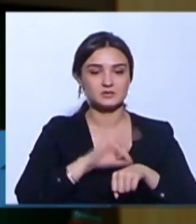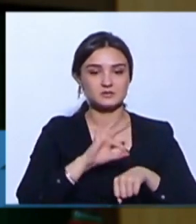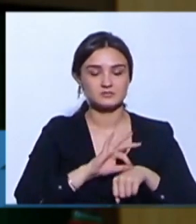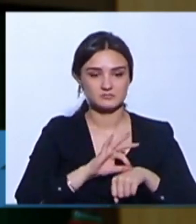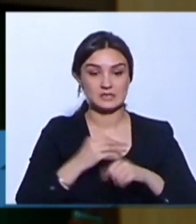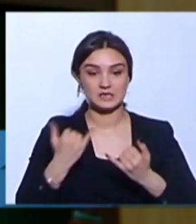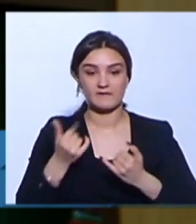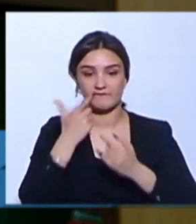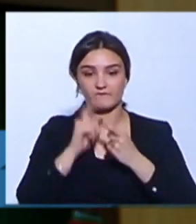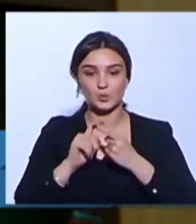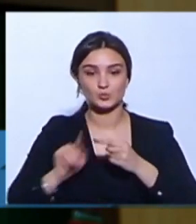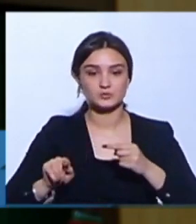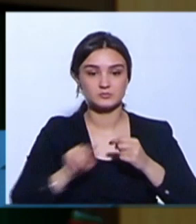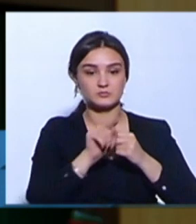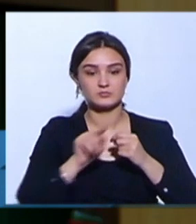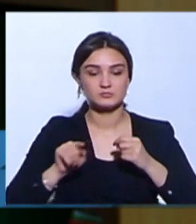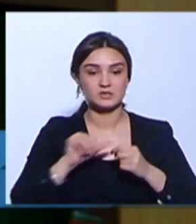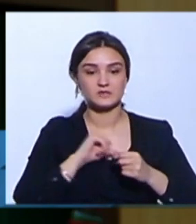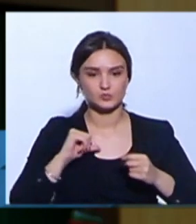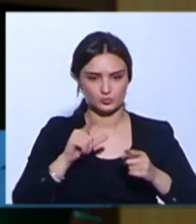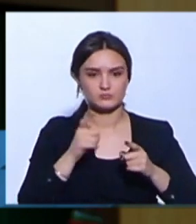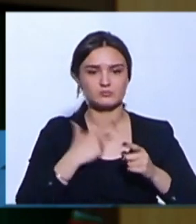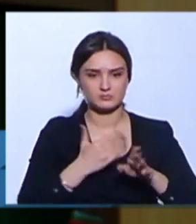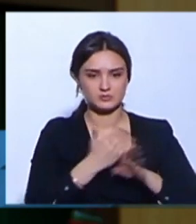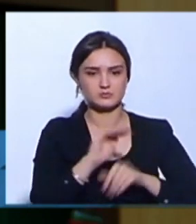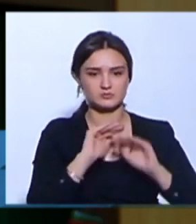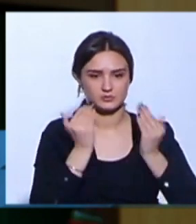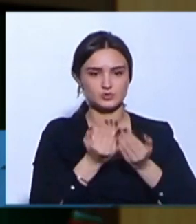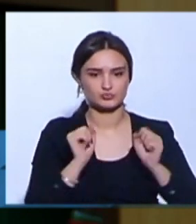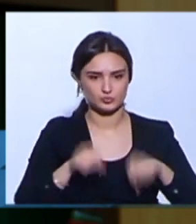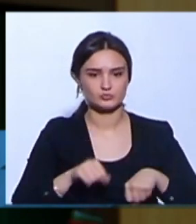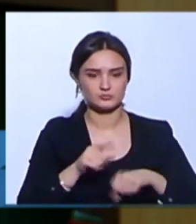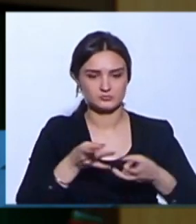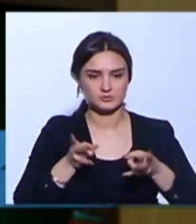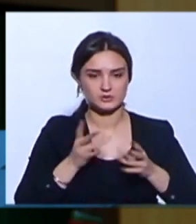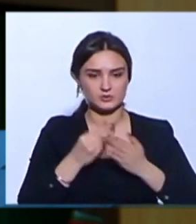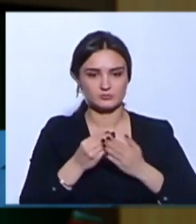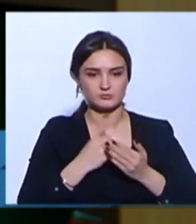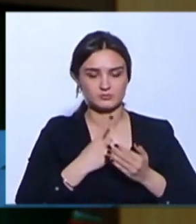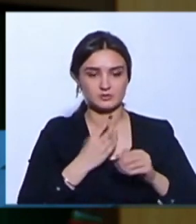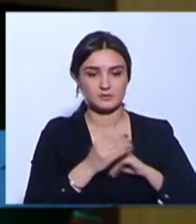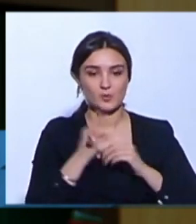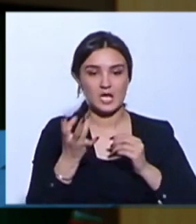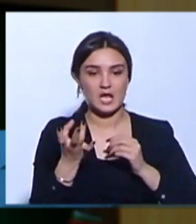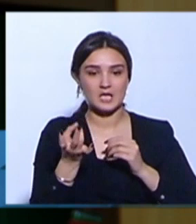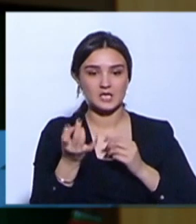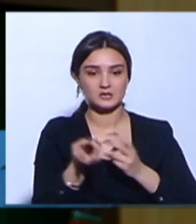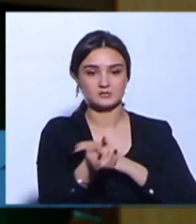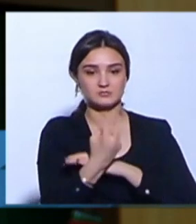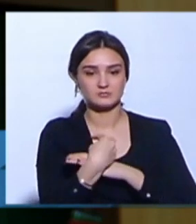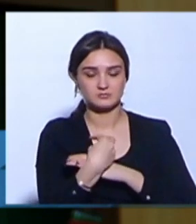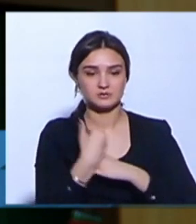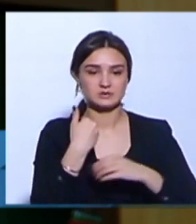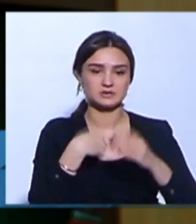მიმართებაში აღნიშნავ, რომ მათ შეუძლიათ თვითიზოლაცია, ანუ დარჩნენ სახლში. მხოლოდ ანალიზე მოსვლა, წასვლა,